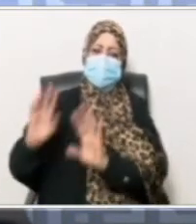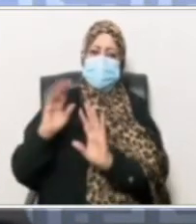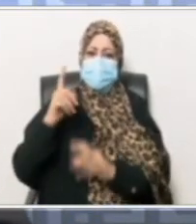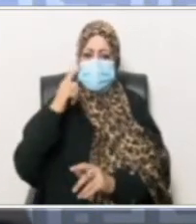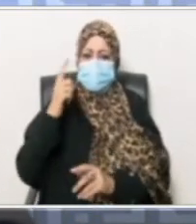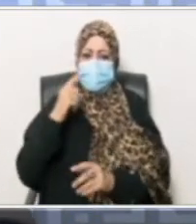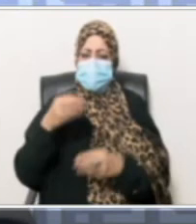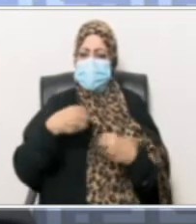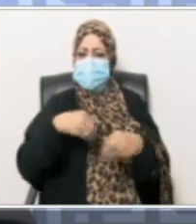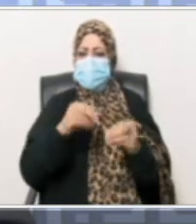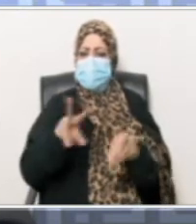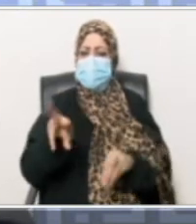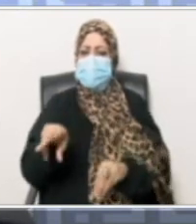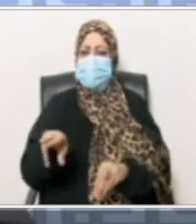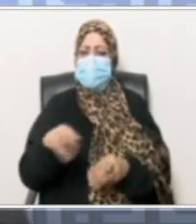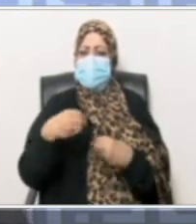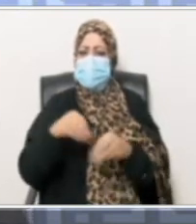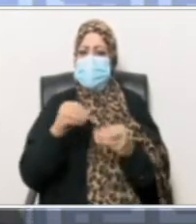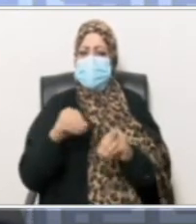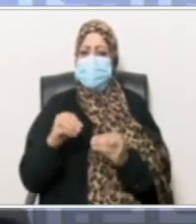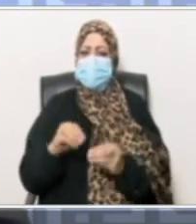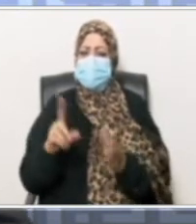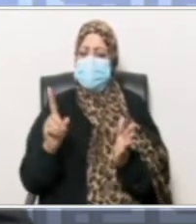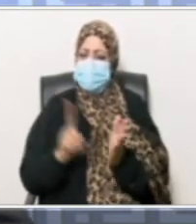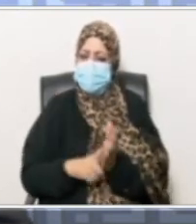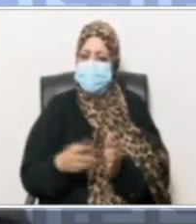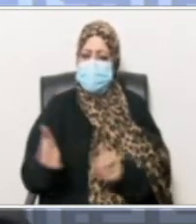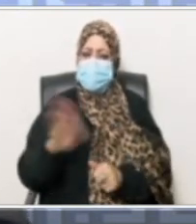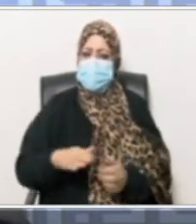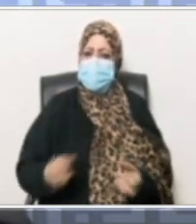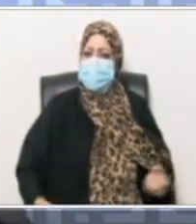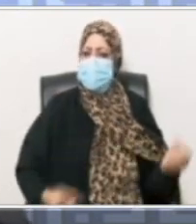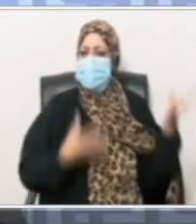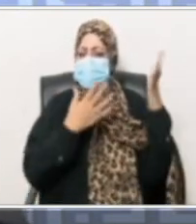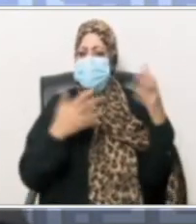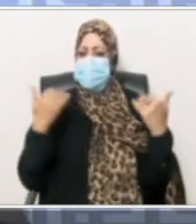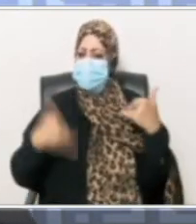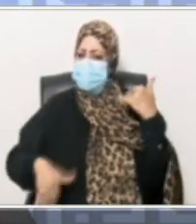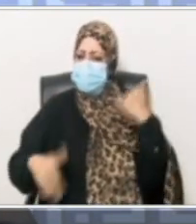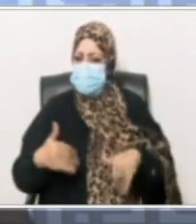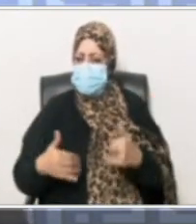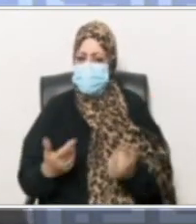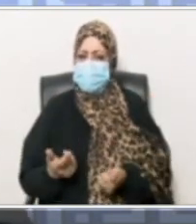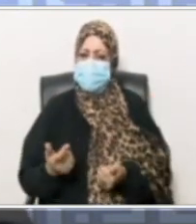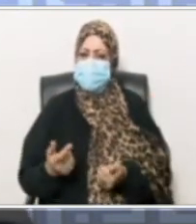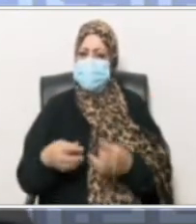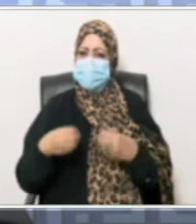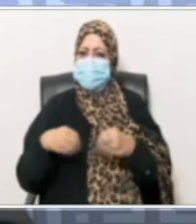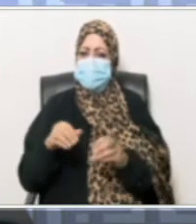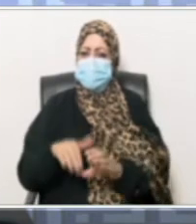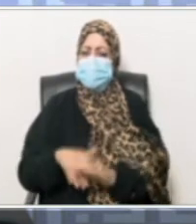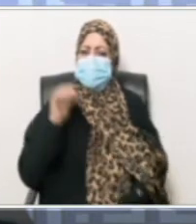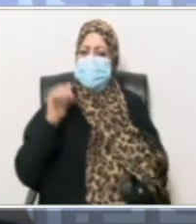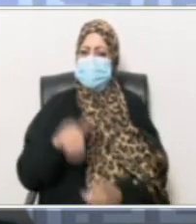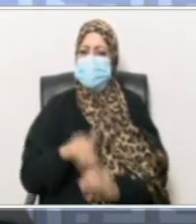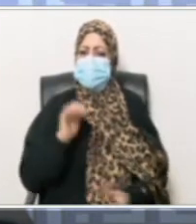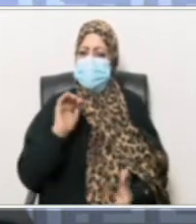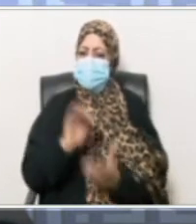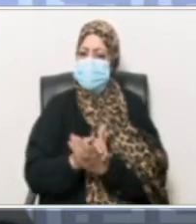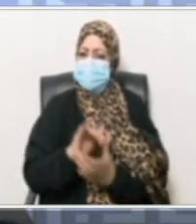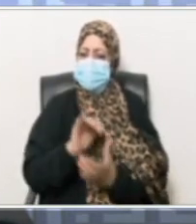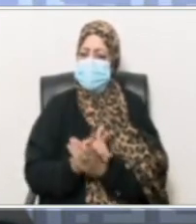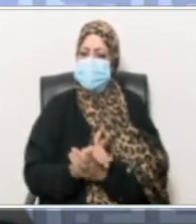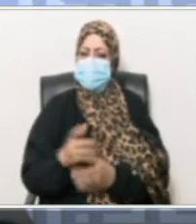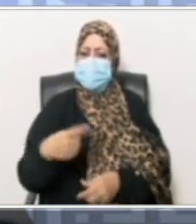حقوق الجرحى ويبيعوا ويتخلون عن أصحابهم ورفقائهم من أجل منصب. والباعة موجودين